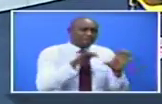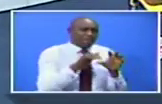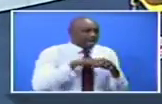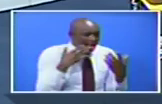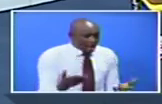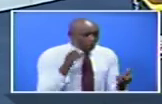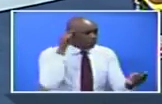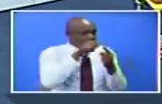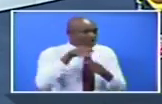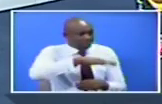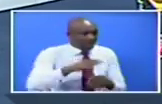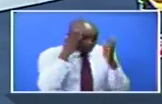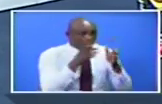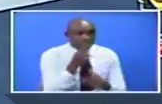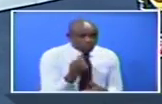kuwalenga kina nani haswa?